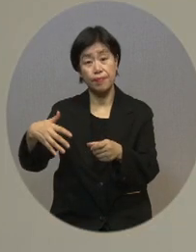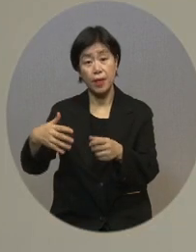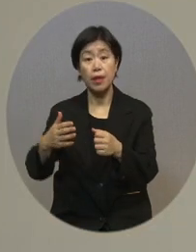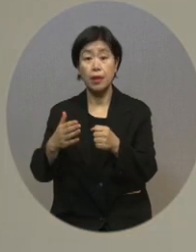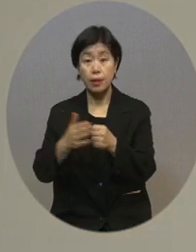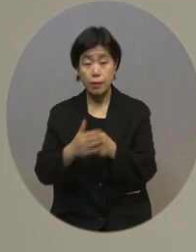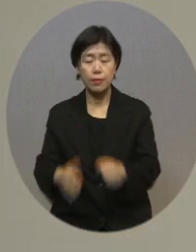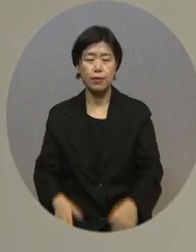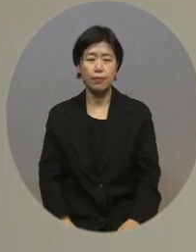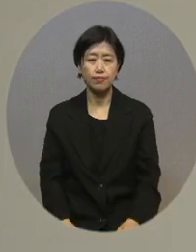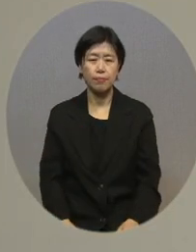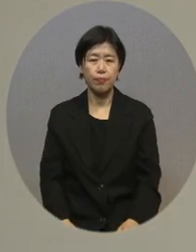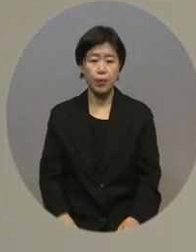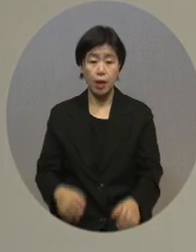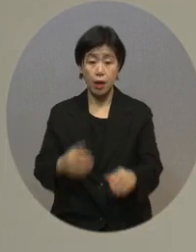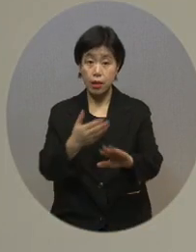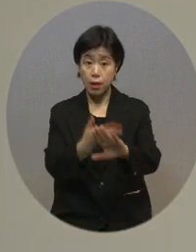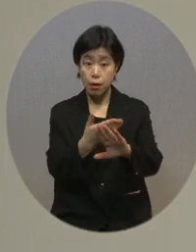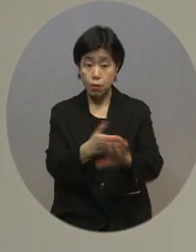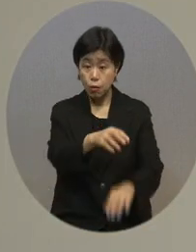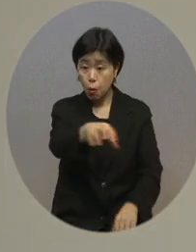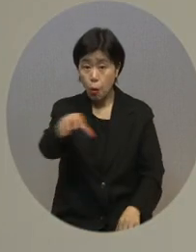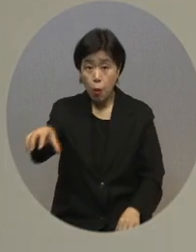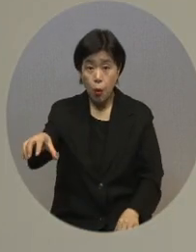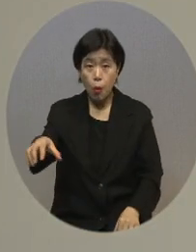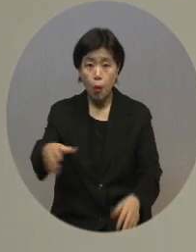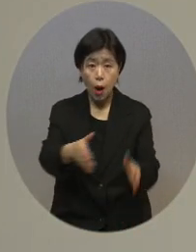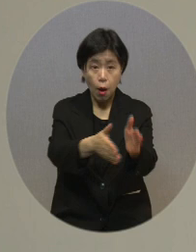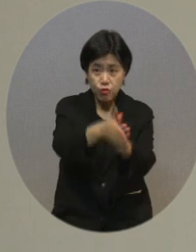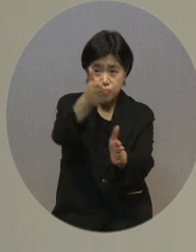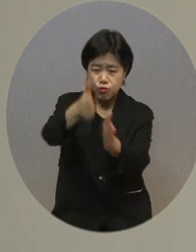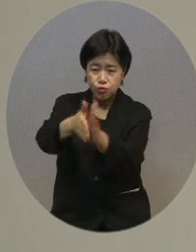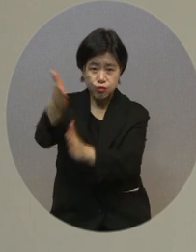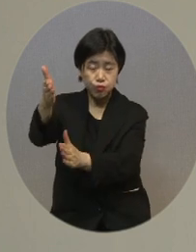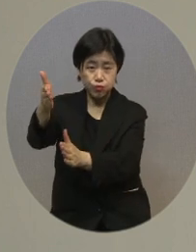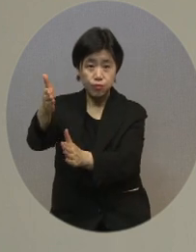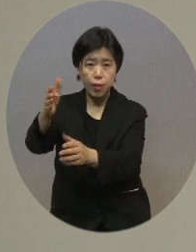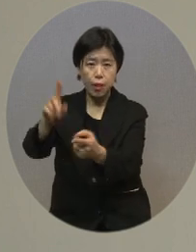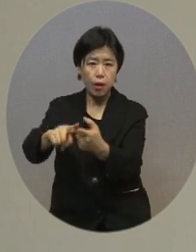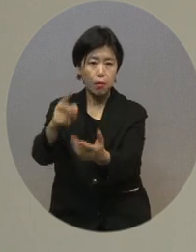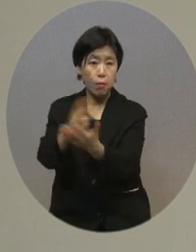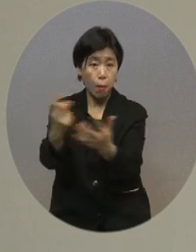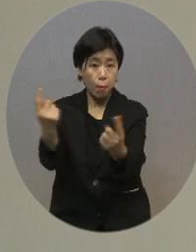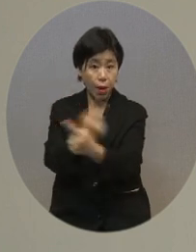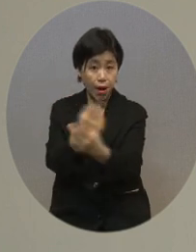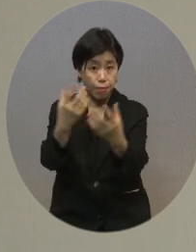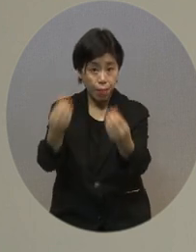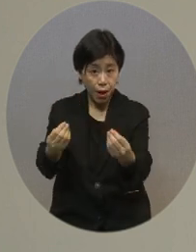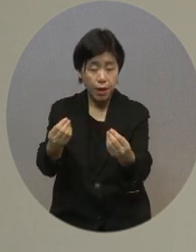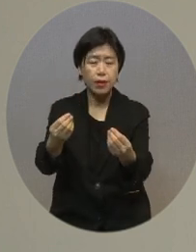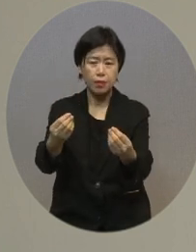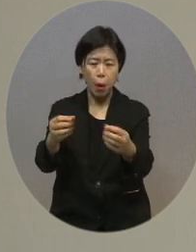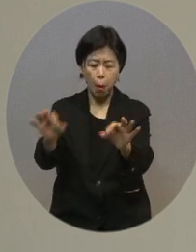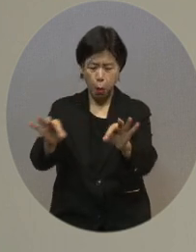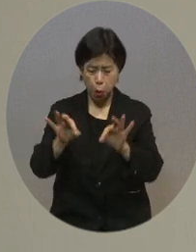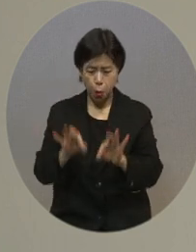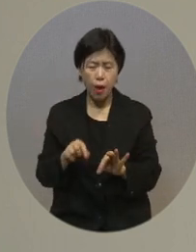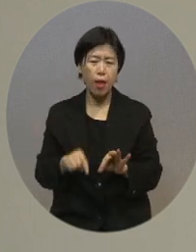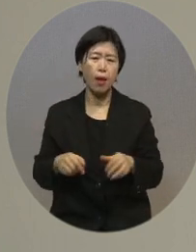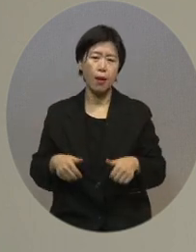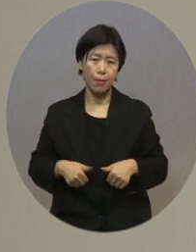거 다른 동과 함께 같이 약수역 주변에 또 버티국의 역